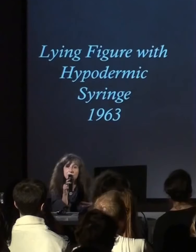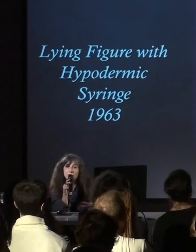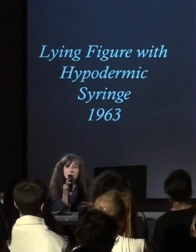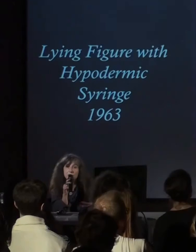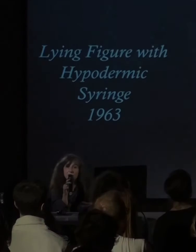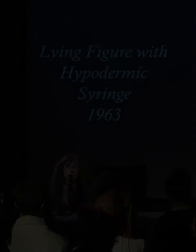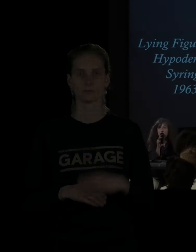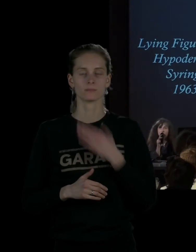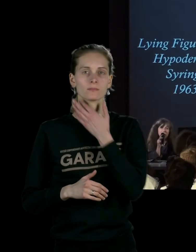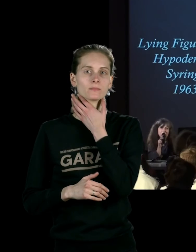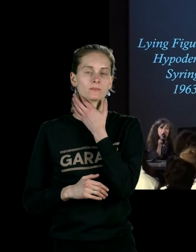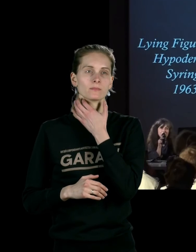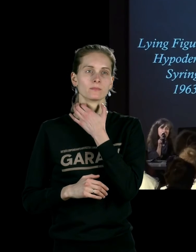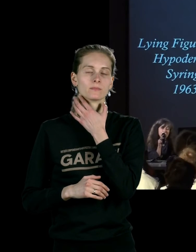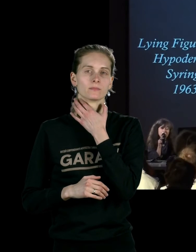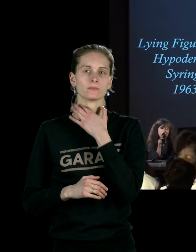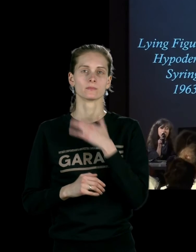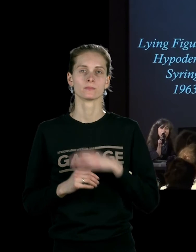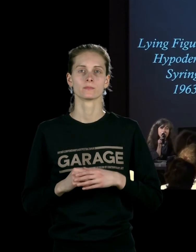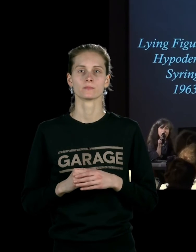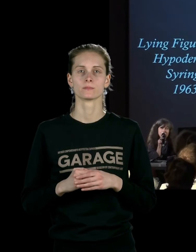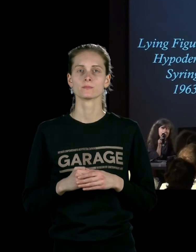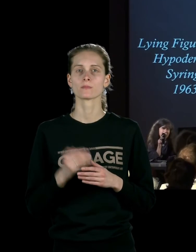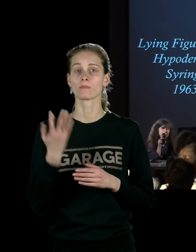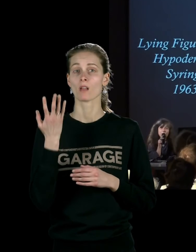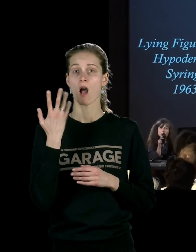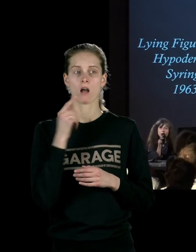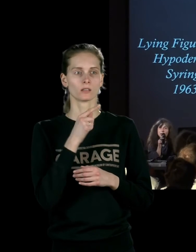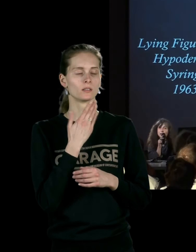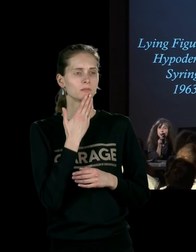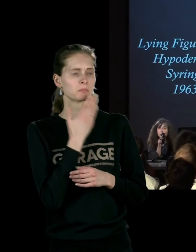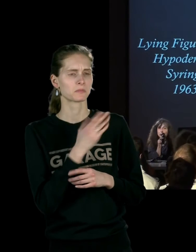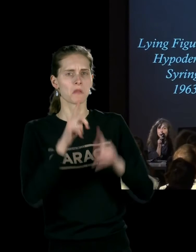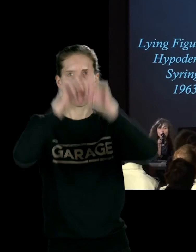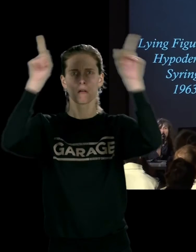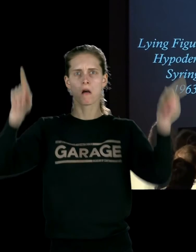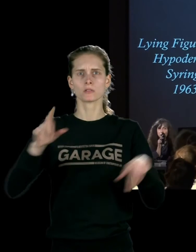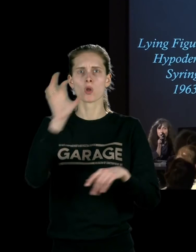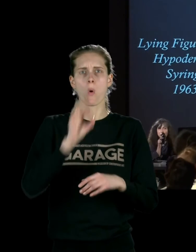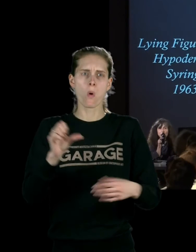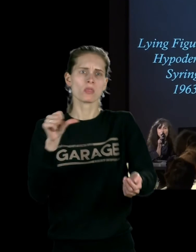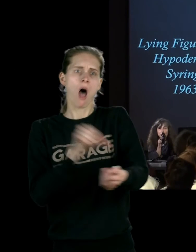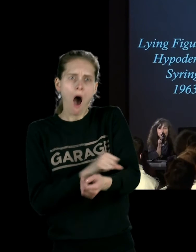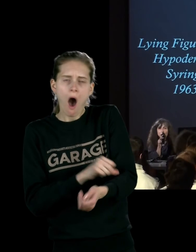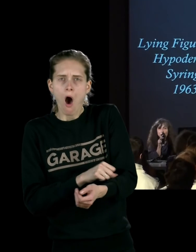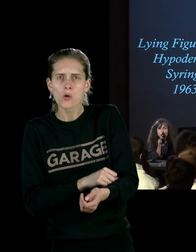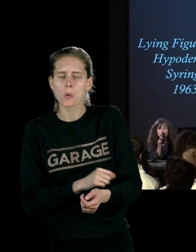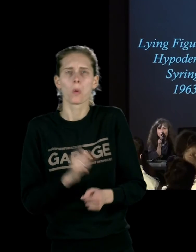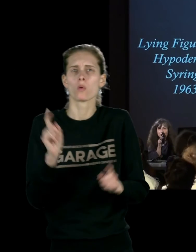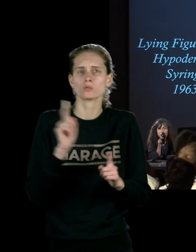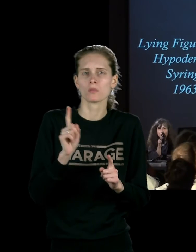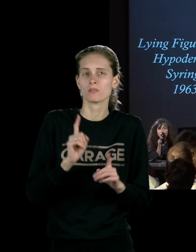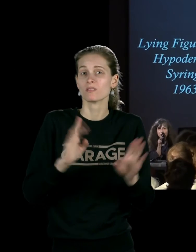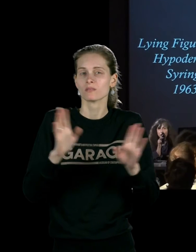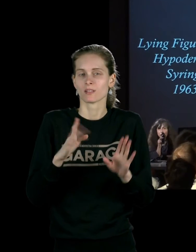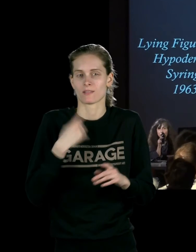шприц. Когда его спрашивали, это о наркотиках или о чем, он говорил, что нет, это, собственно говоря, мне просто нужно было чем-то ее